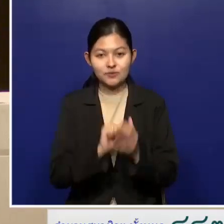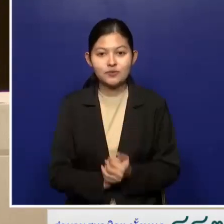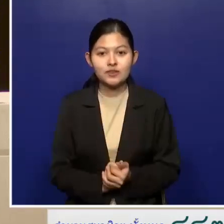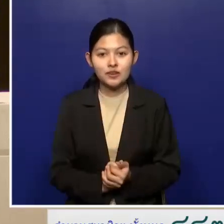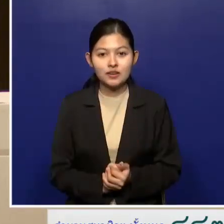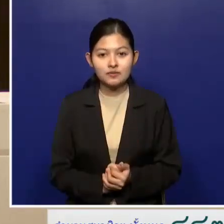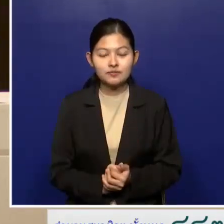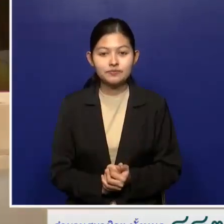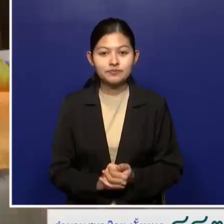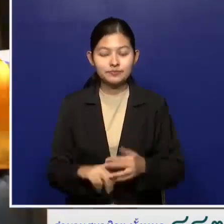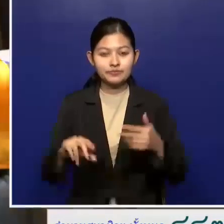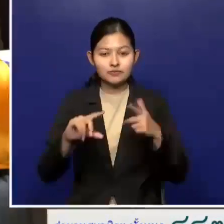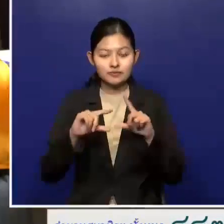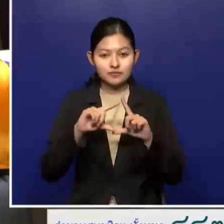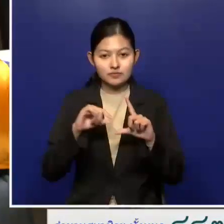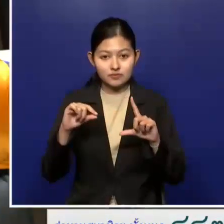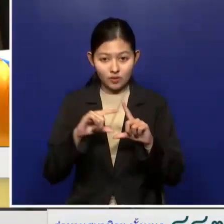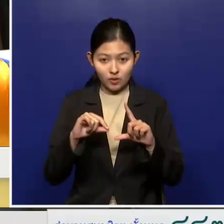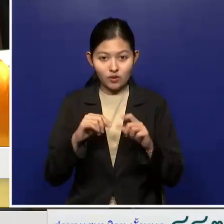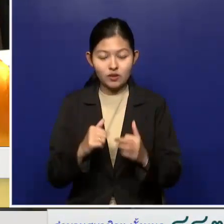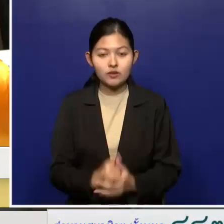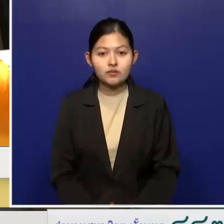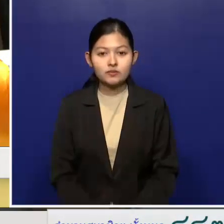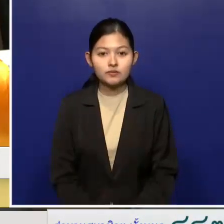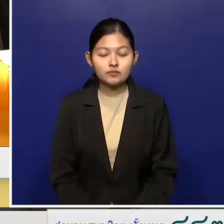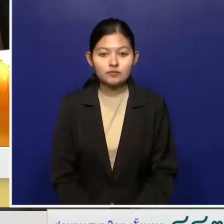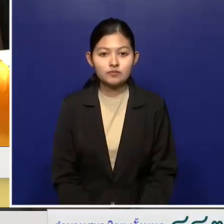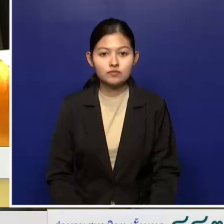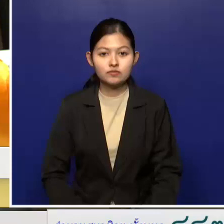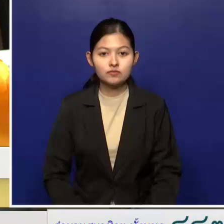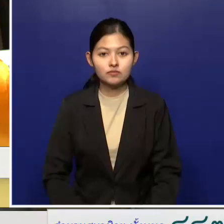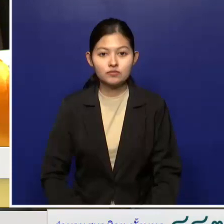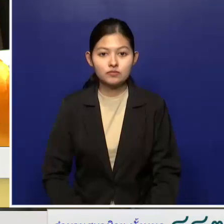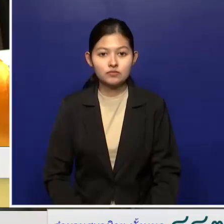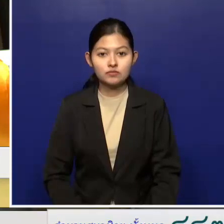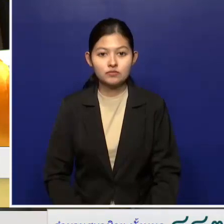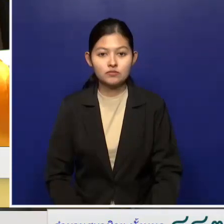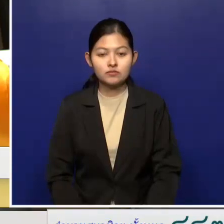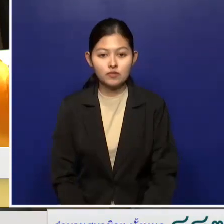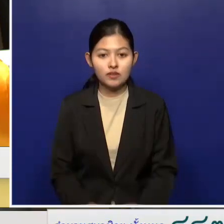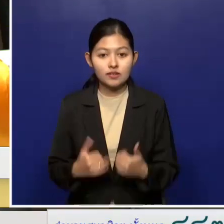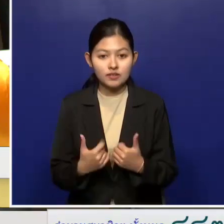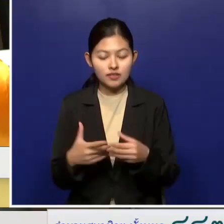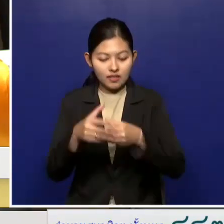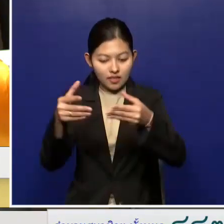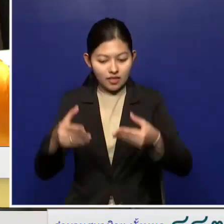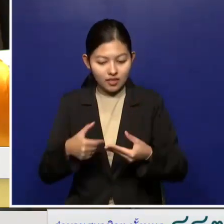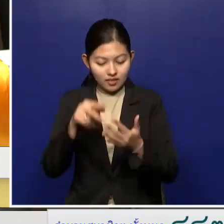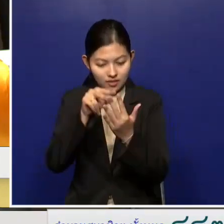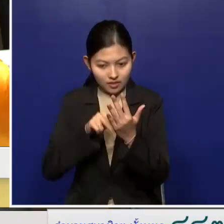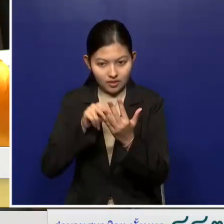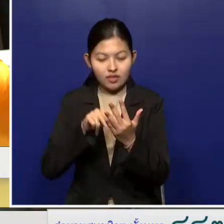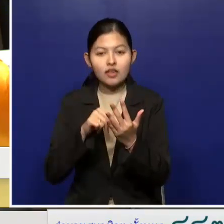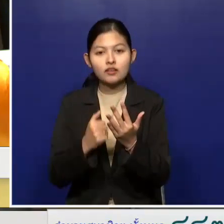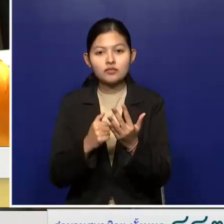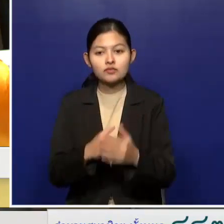รรคก้าวไกลค่ะท่านประธานคะดิฉันนะคะได้อ่านรายงานนะคะของกรรมธิการ